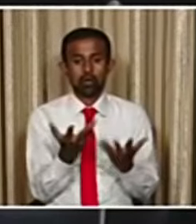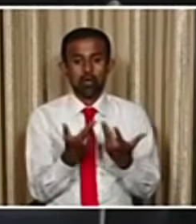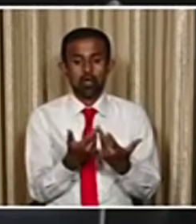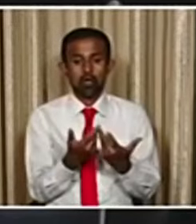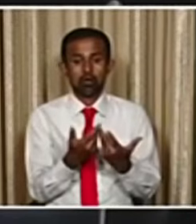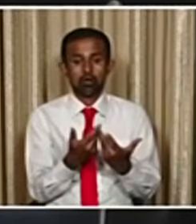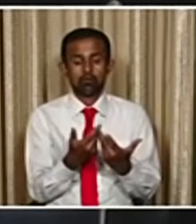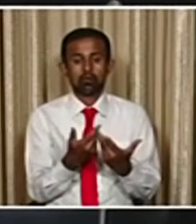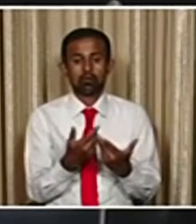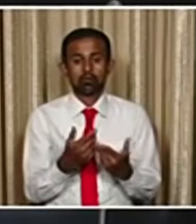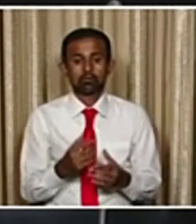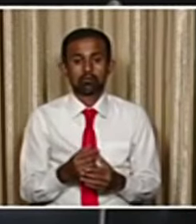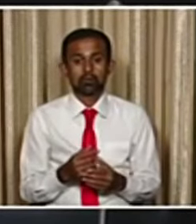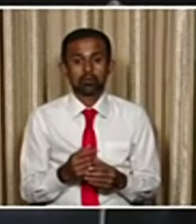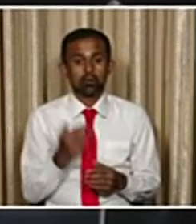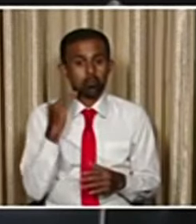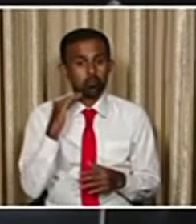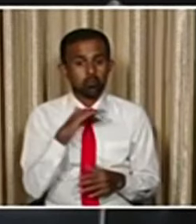ಪ್ರಮಾಣೇಡ ವಡ